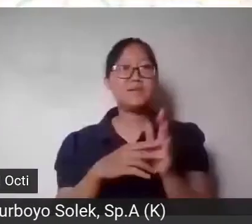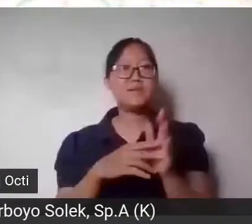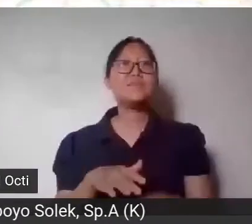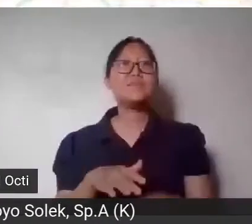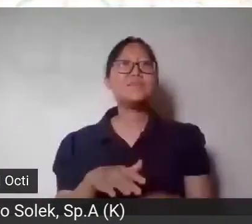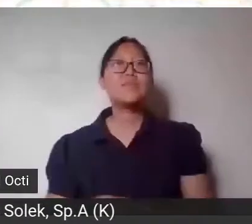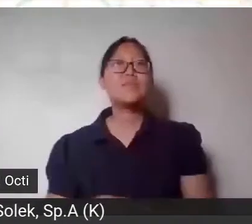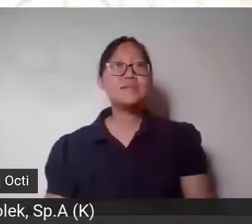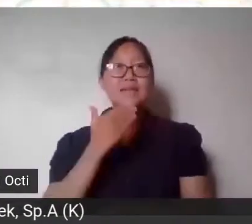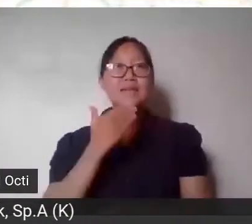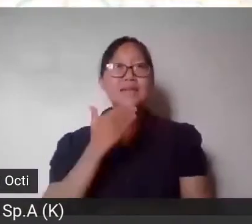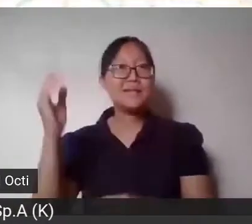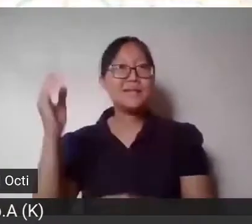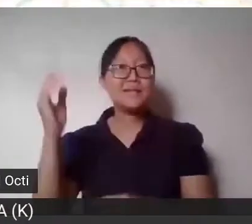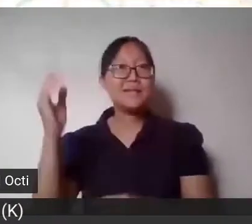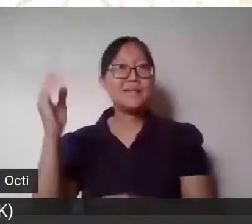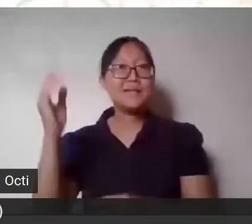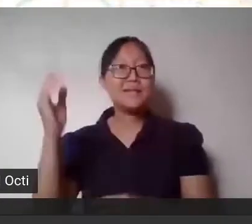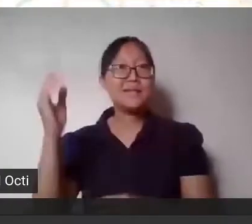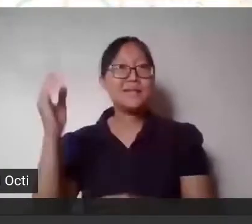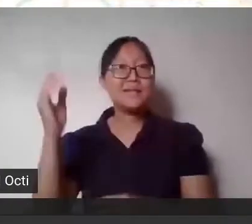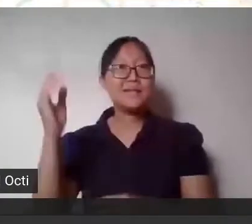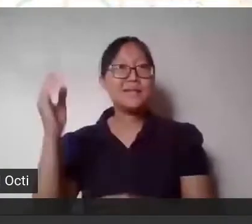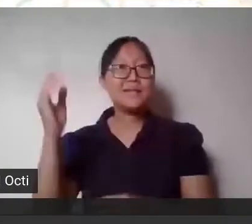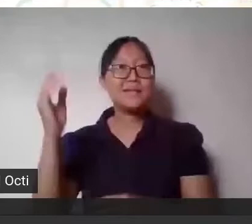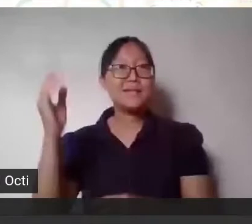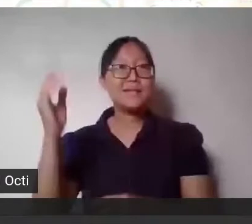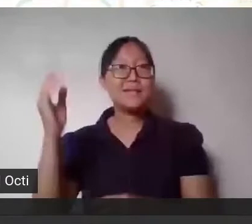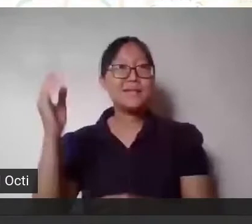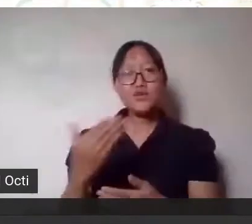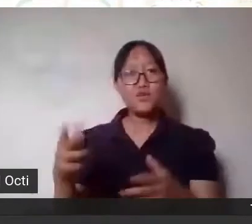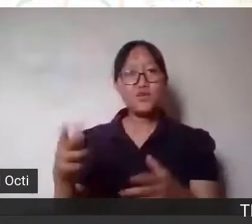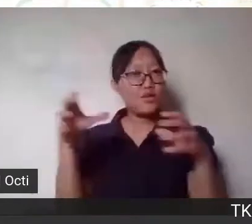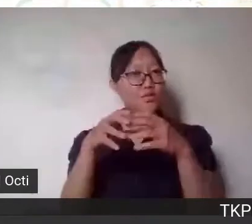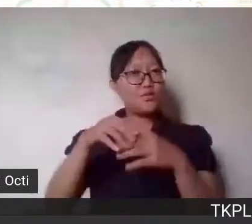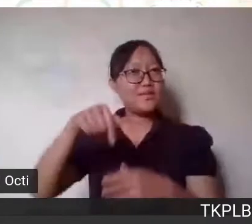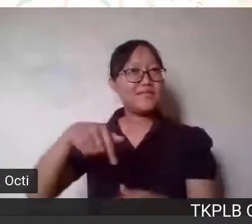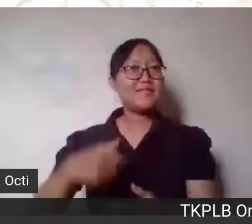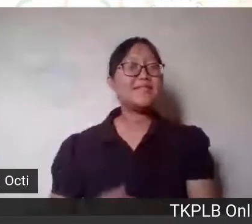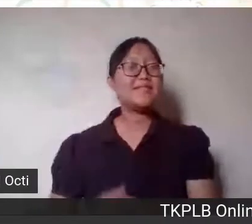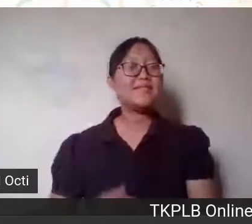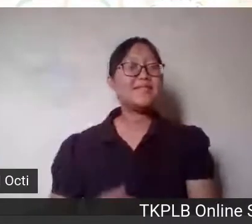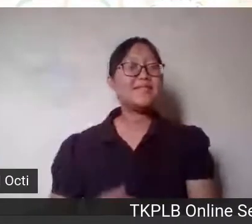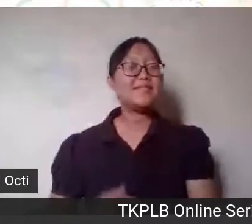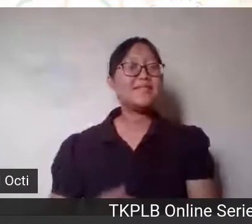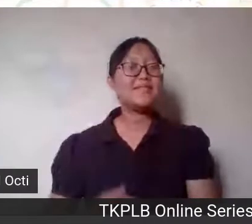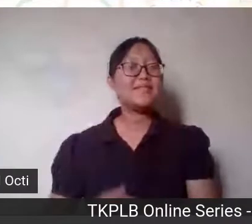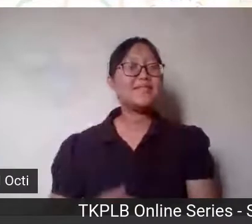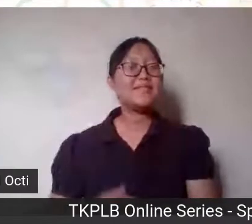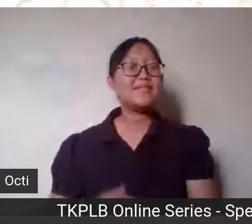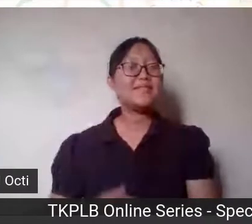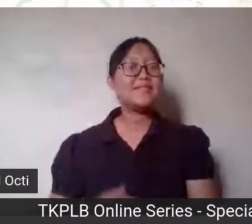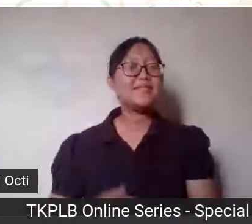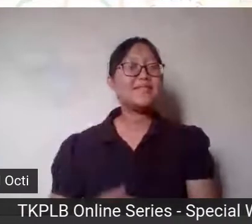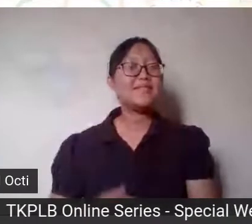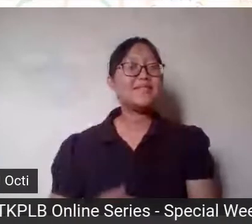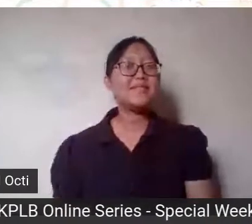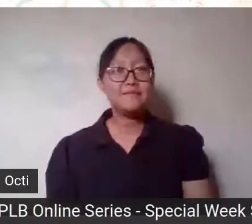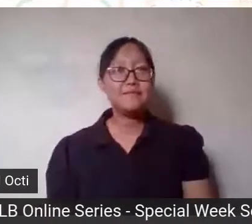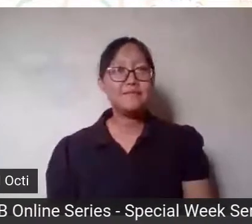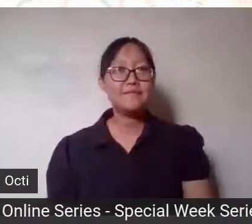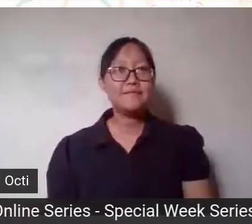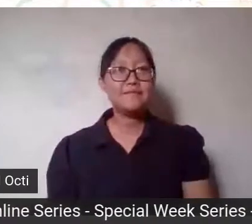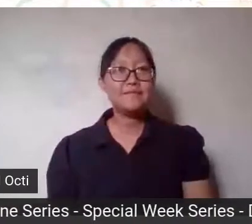banyak. Assalamualaikum. Bagaimana perasaannya Dokter Purboyo pada pagi hari ini? senang, baik. Oh, senang